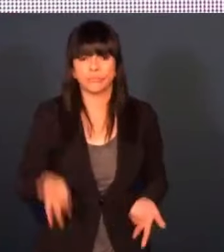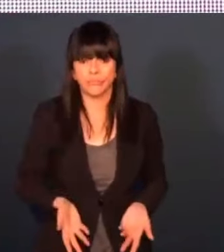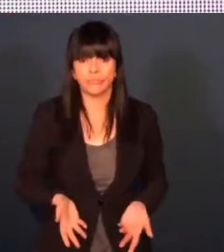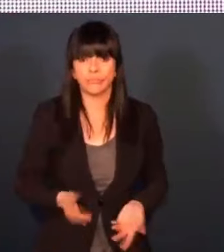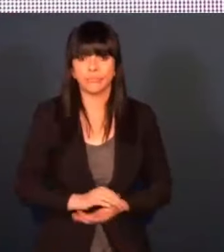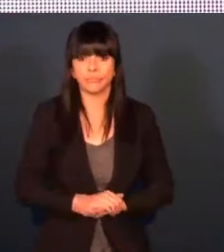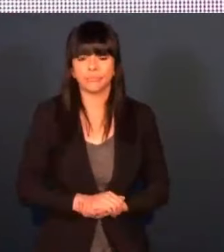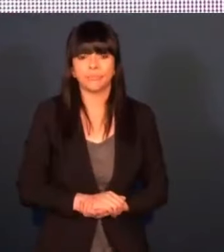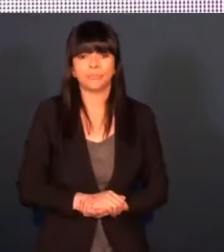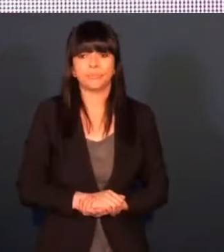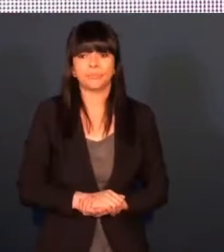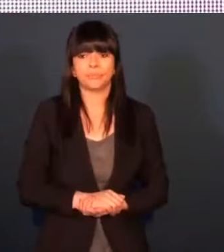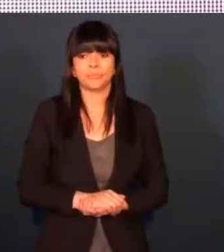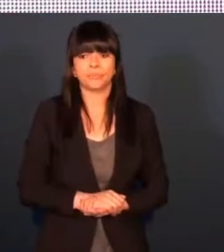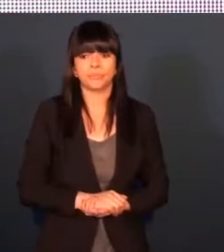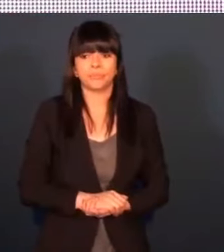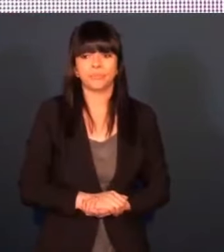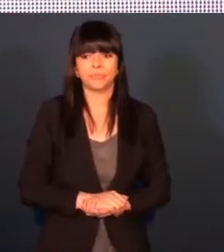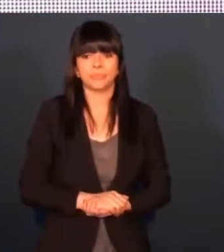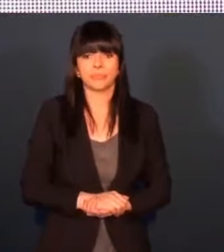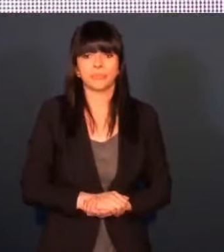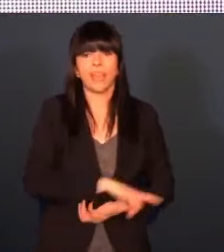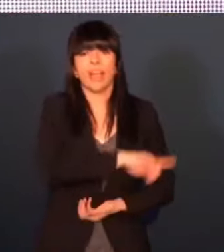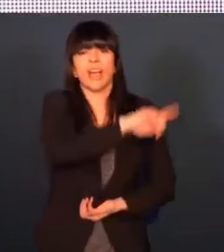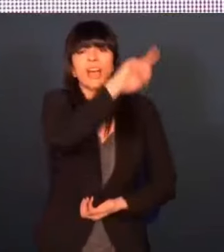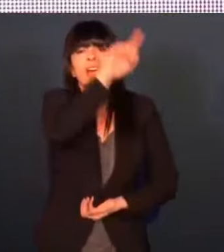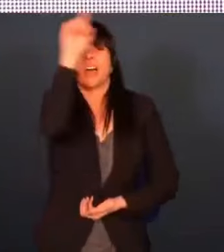бъда точен.